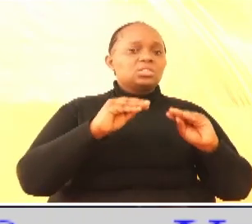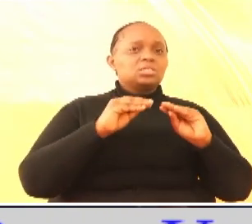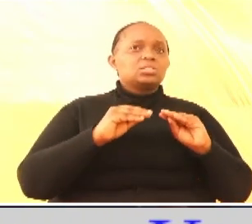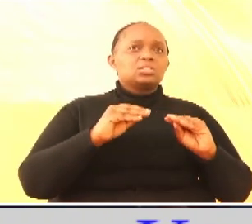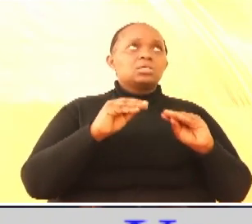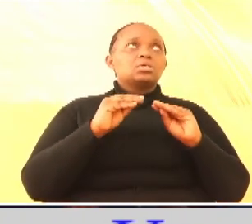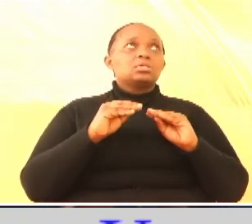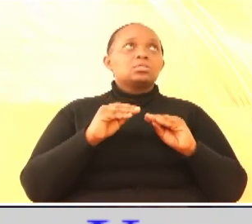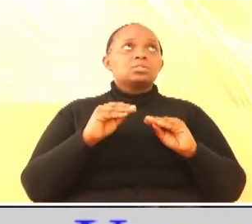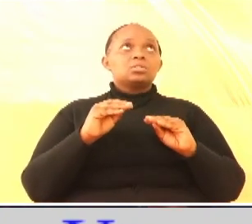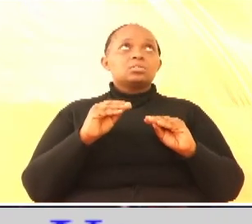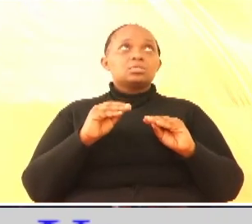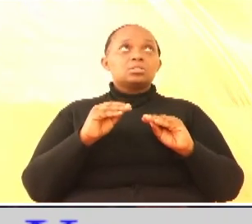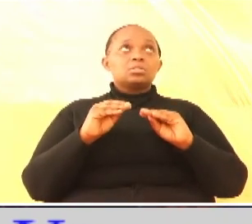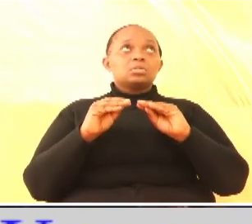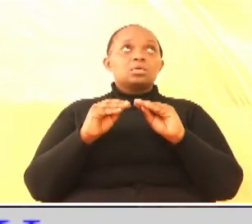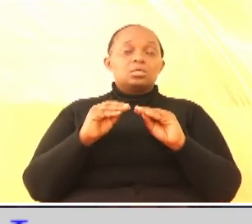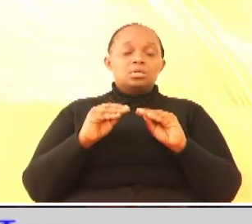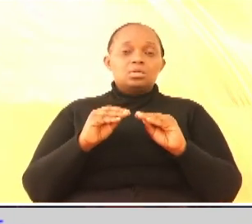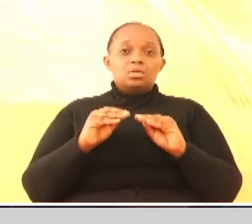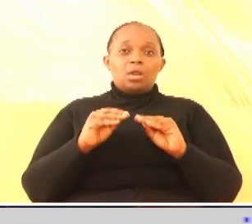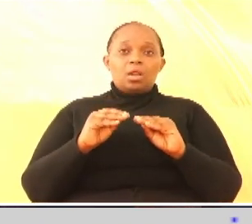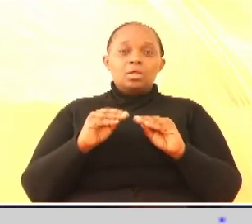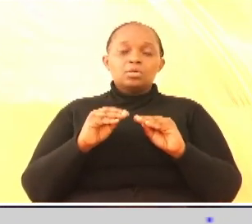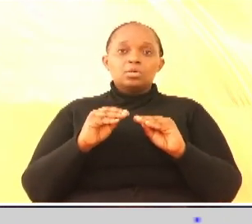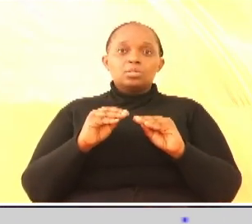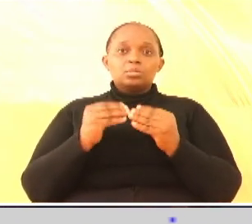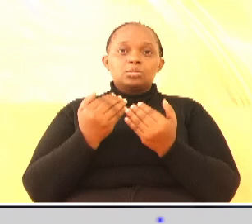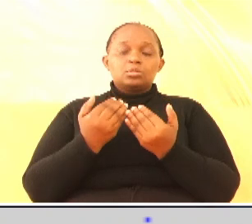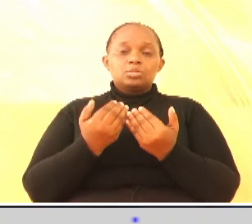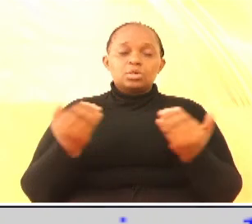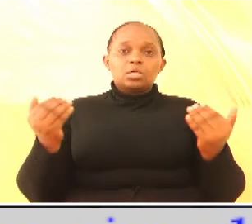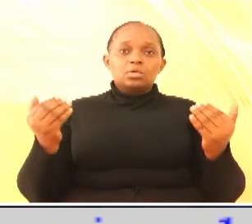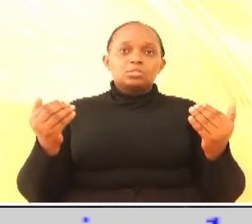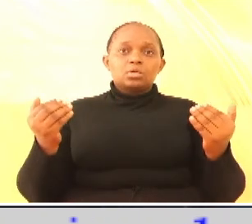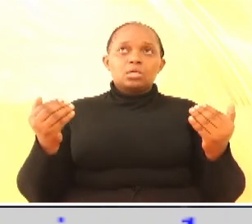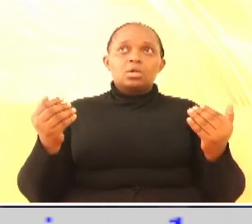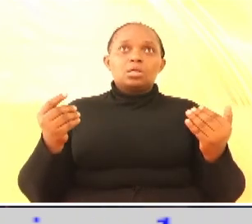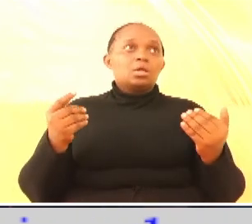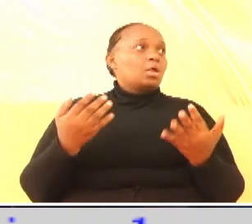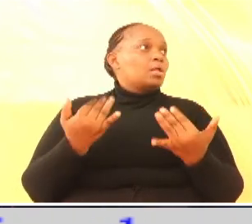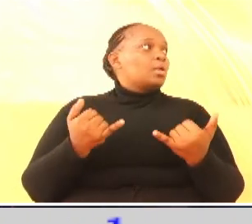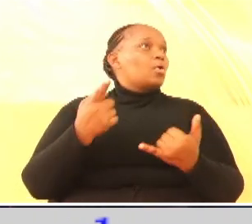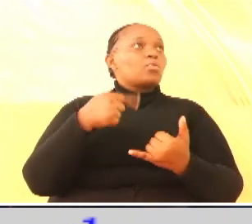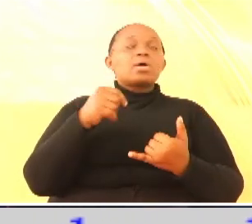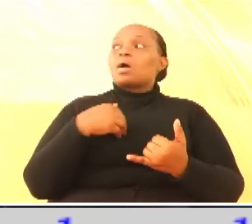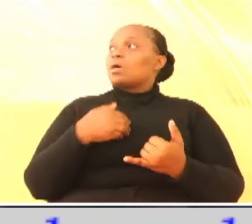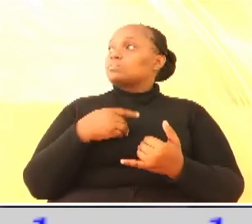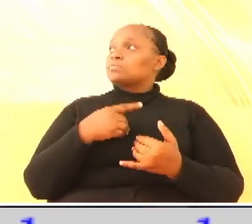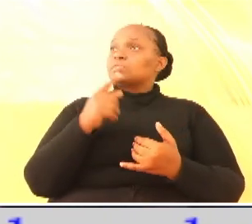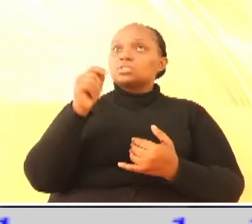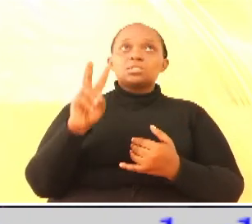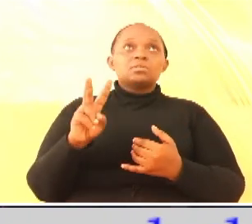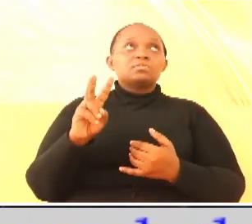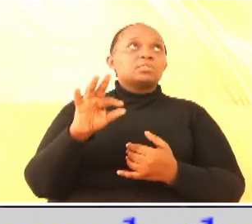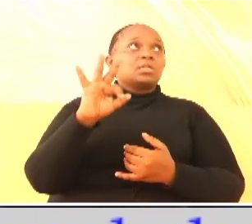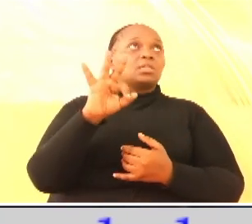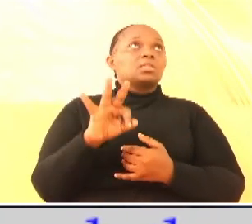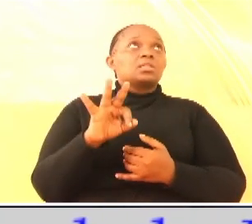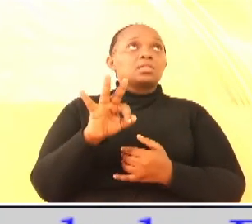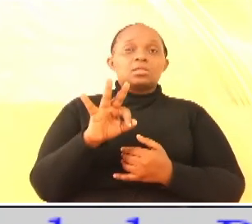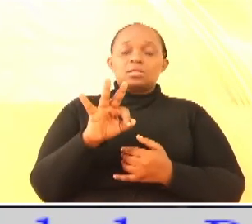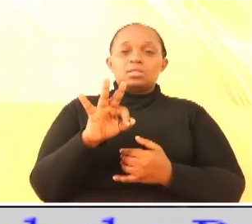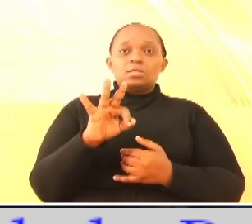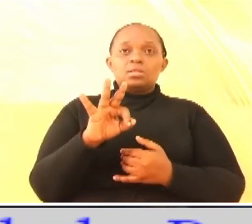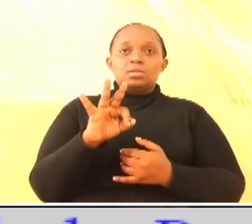Tuko na tatu, I don't know, sijaingia kule Sunday school wako nione wako na screens ngapi. Kama hapa tuko na tatu chairman, lazima kwa watoto